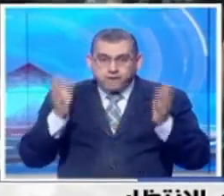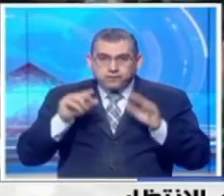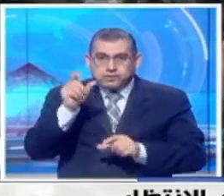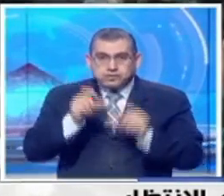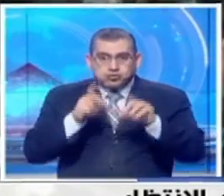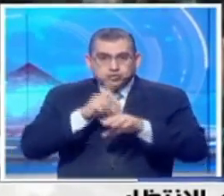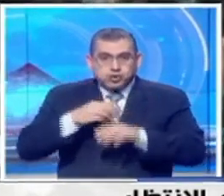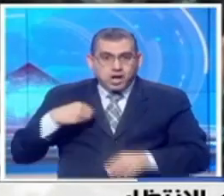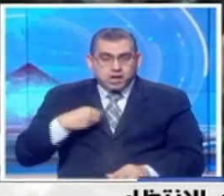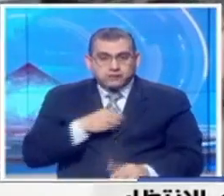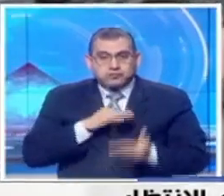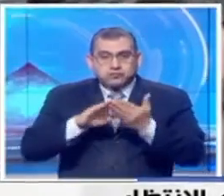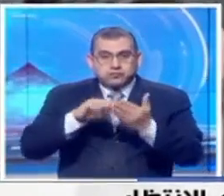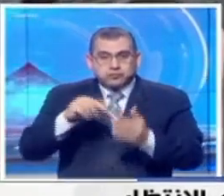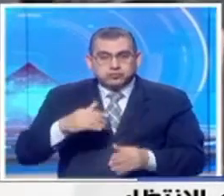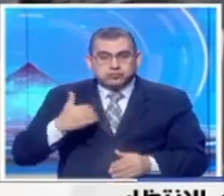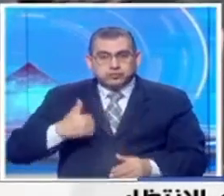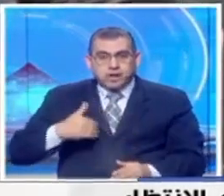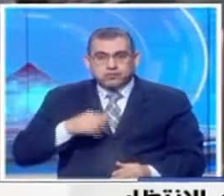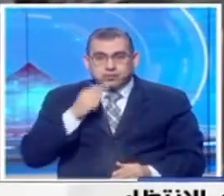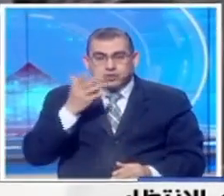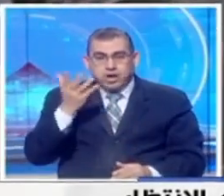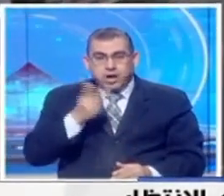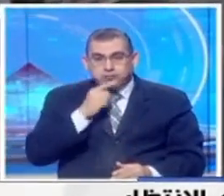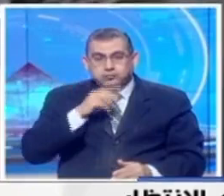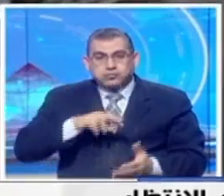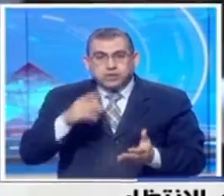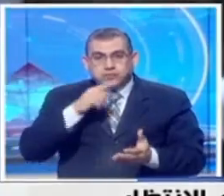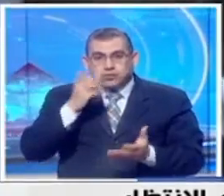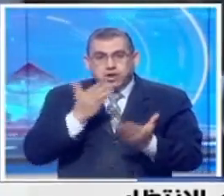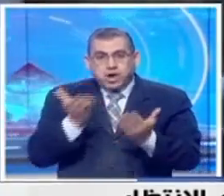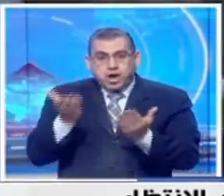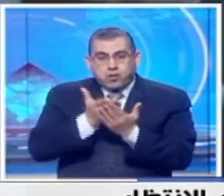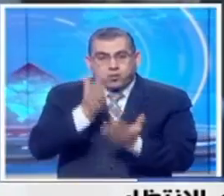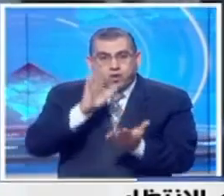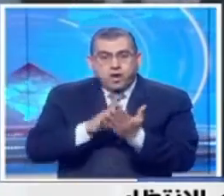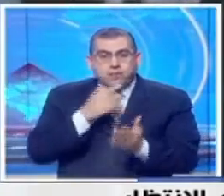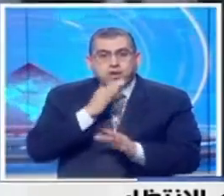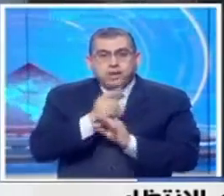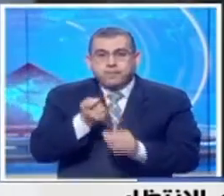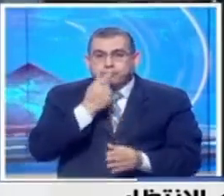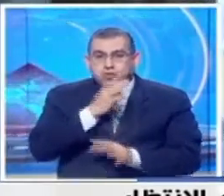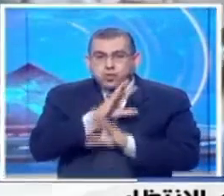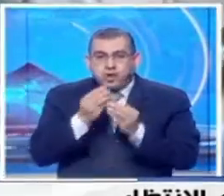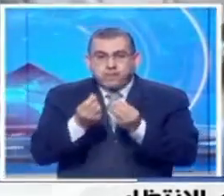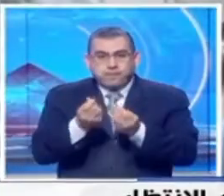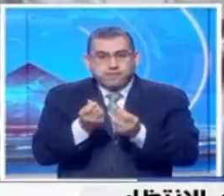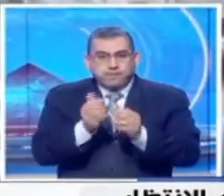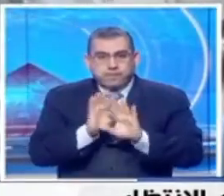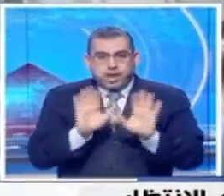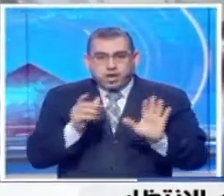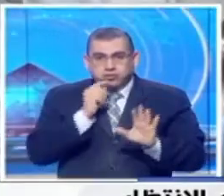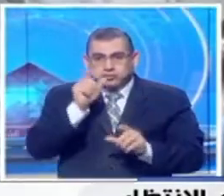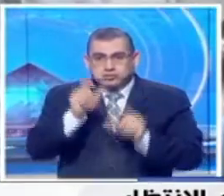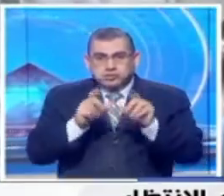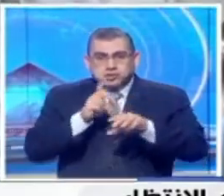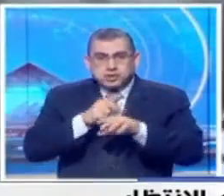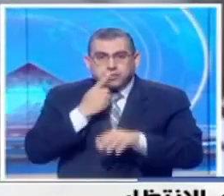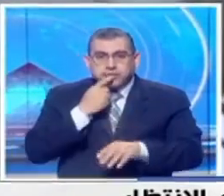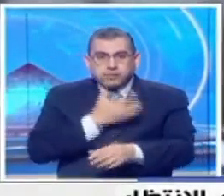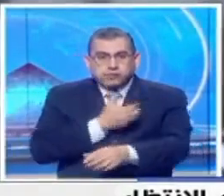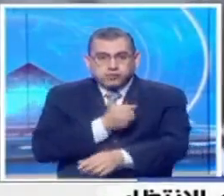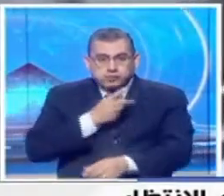الطبية وفقا لمبادرة الرئيس بالقضاء على قوائم الانتظار، ومنها توفير العلاج اللازم بالمجان لمرضى التصلب